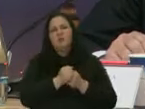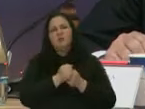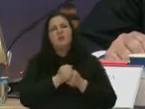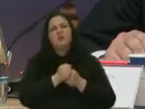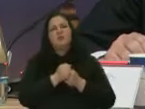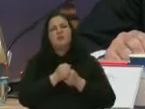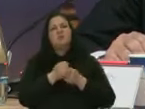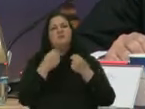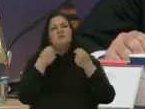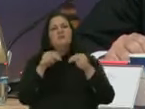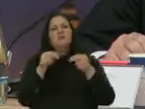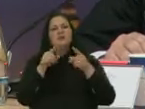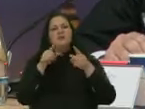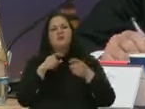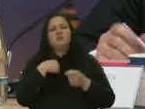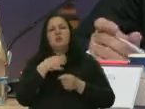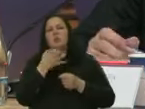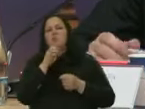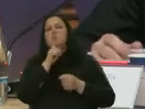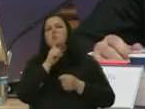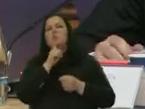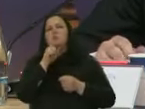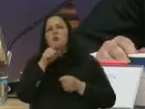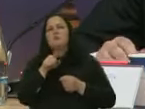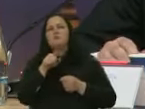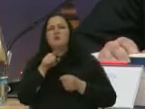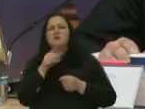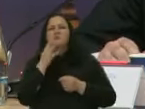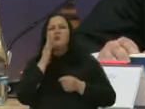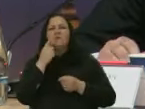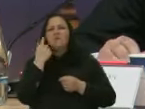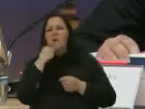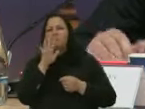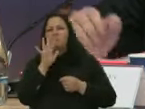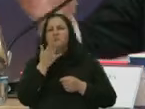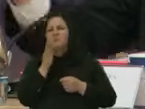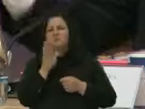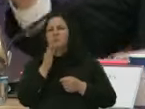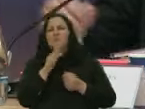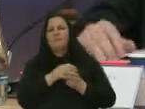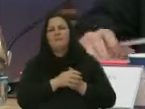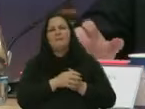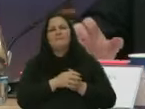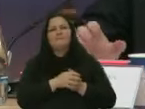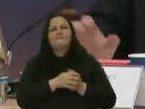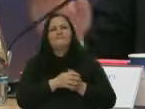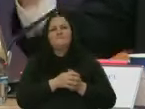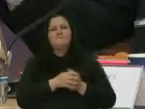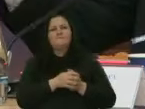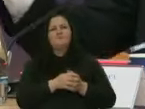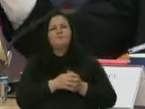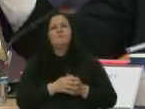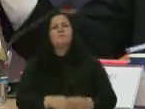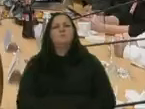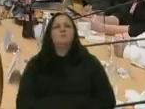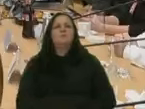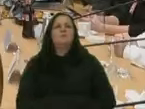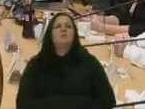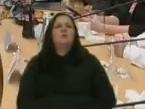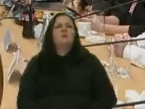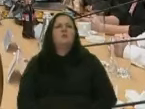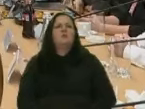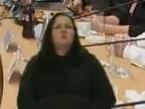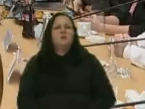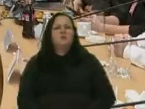consistent despre ceea ce eu numesc acest camelionism politic. Am un răspuns secundă, direct pentru domnul